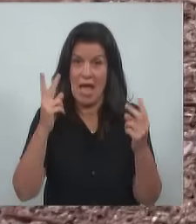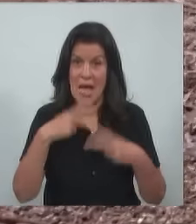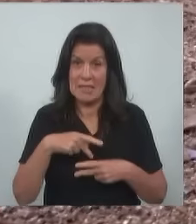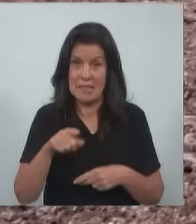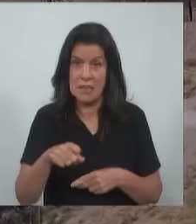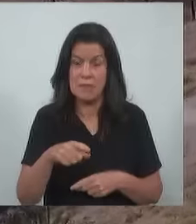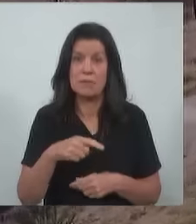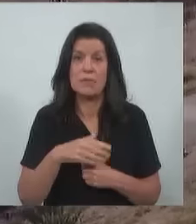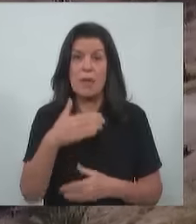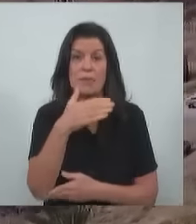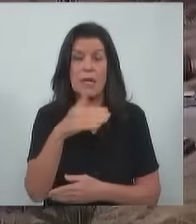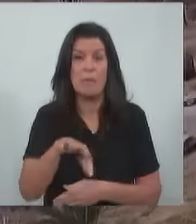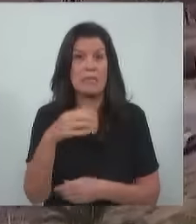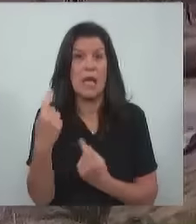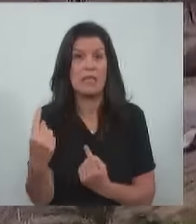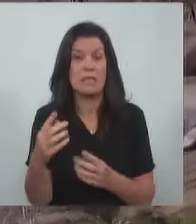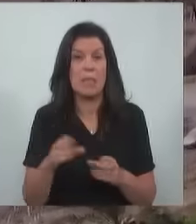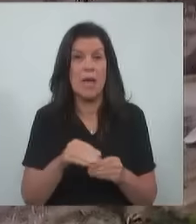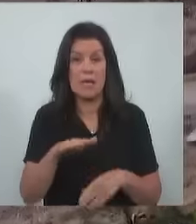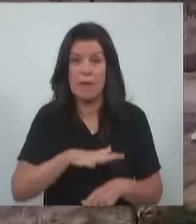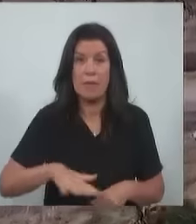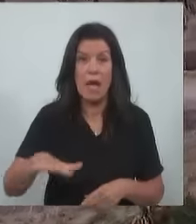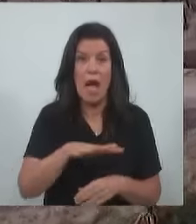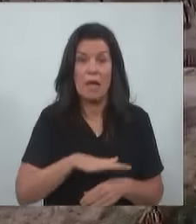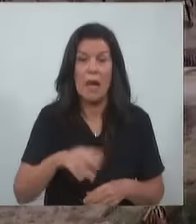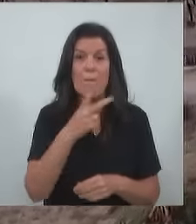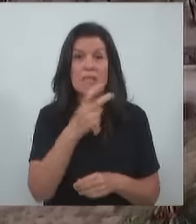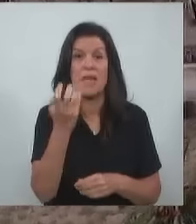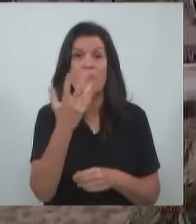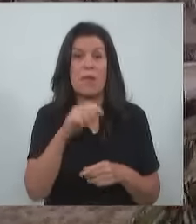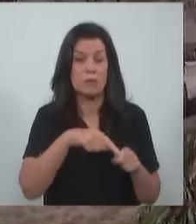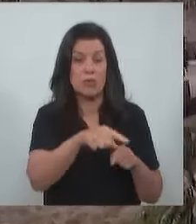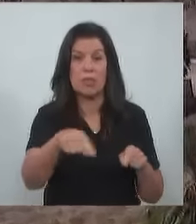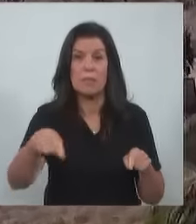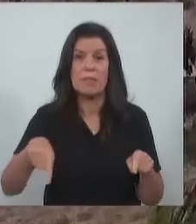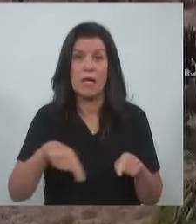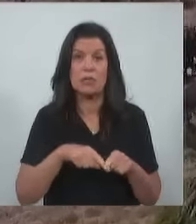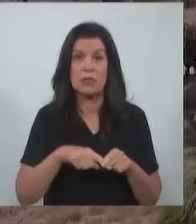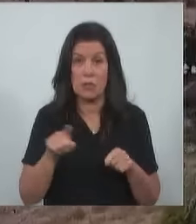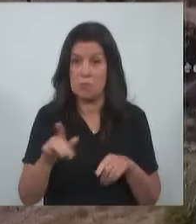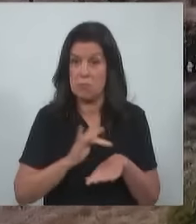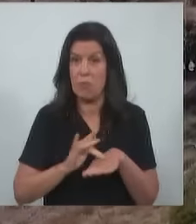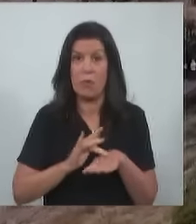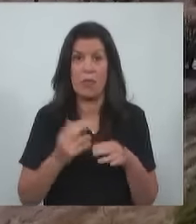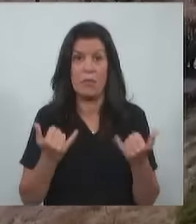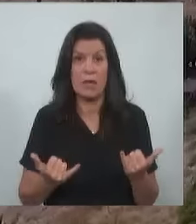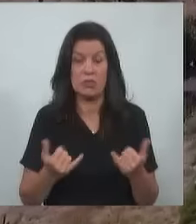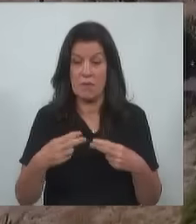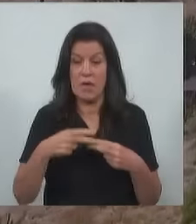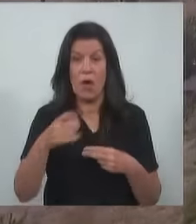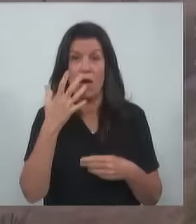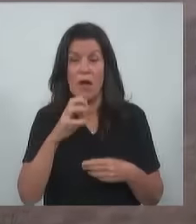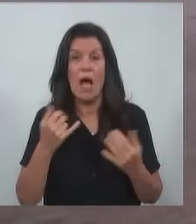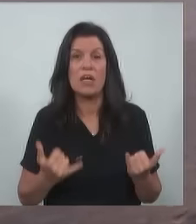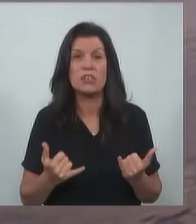כמוה בארץ. 250 מגרשים פנויים לבנייה על שפת הכינרת. מאז ועד היום השאלה העיקרית היא למי למכור אותם